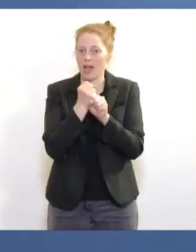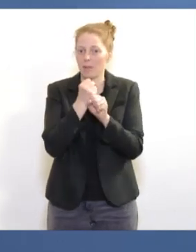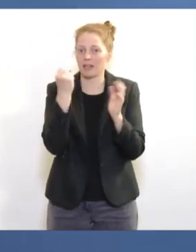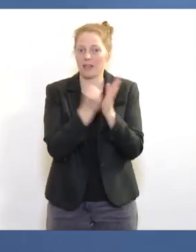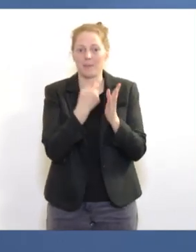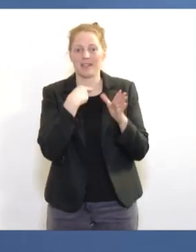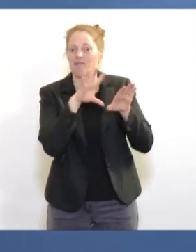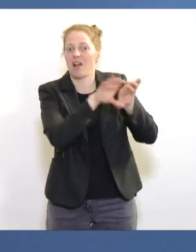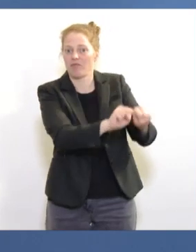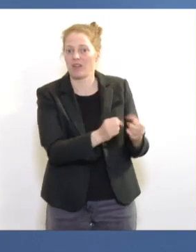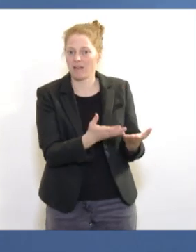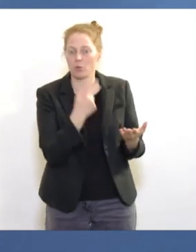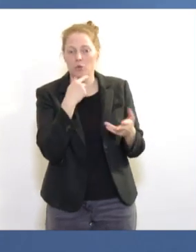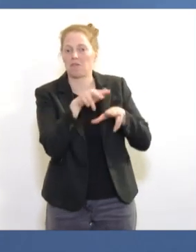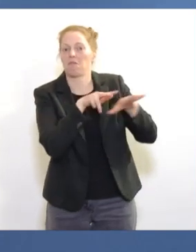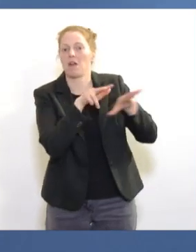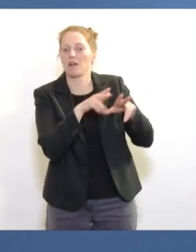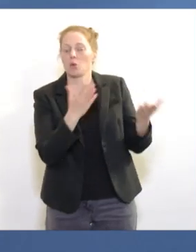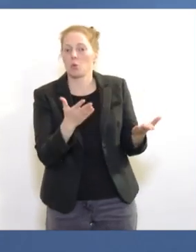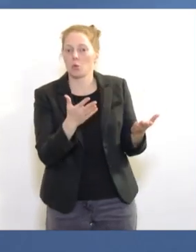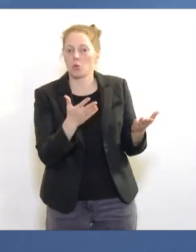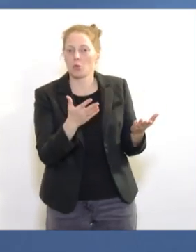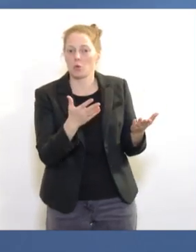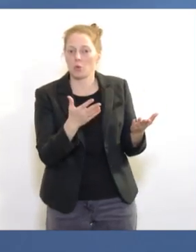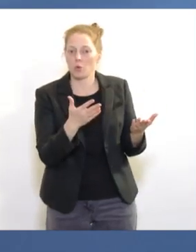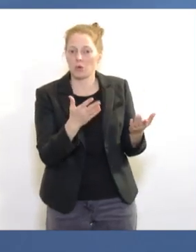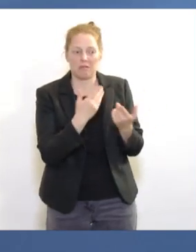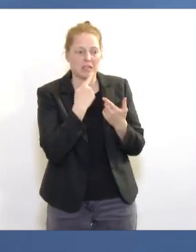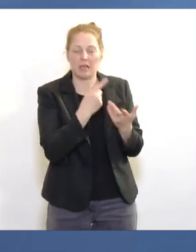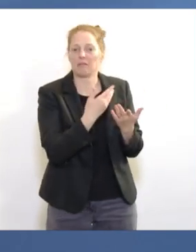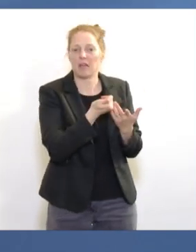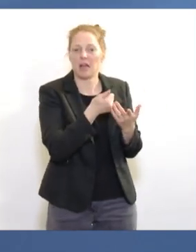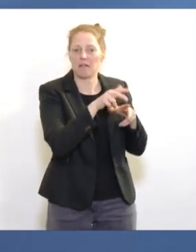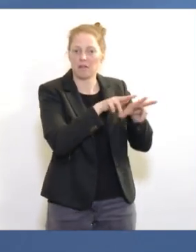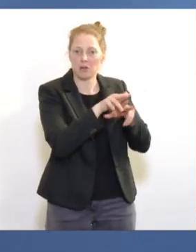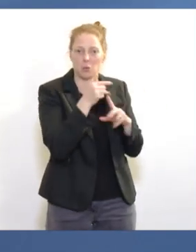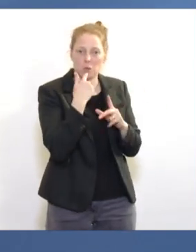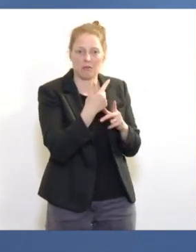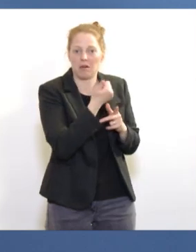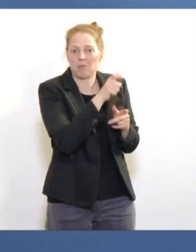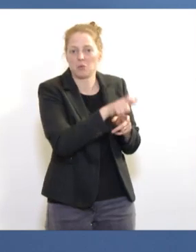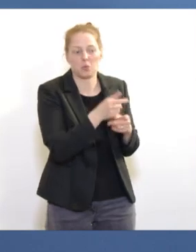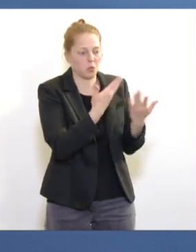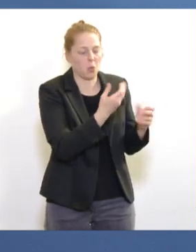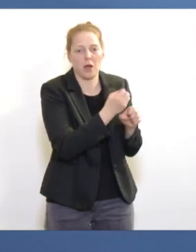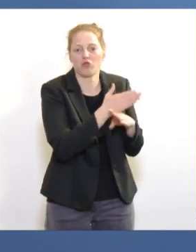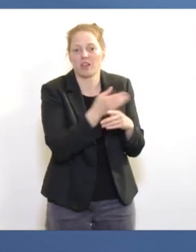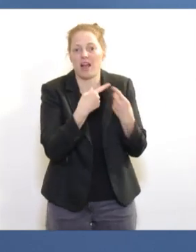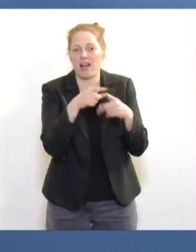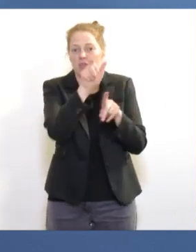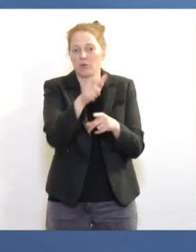solch angegriffen wird, als eine Administration, wo den einen nicht mehr weiß, was den anderen möchte. Für mich ist das